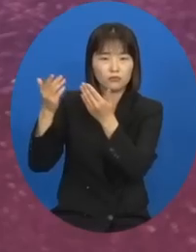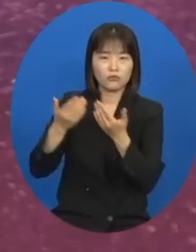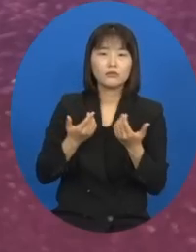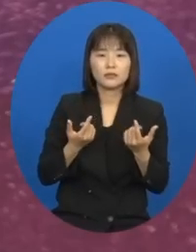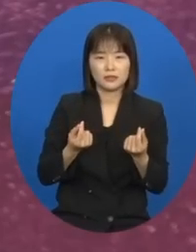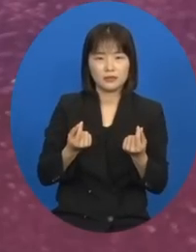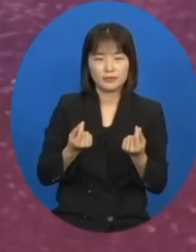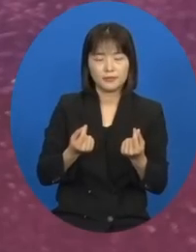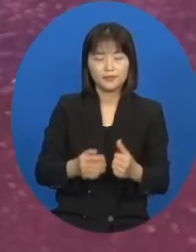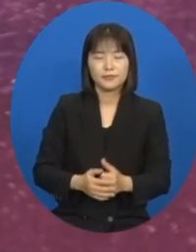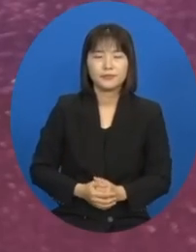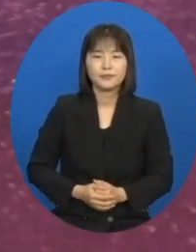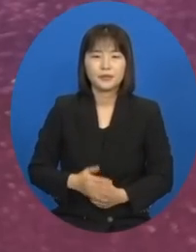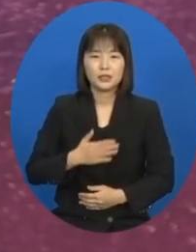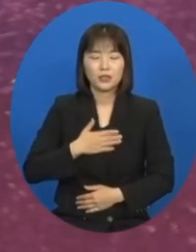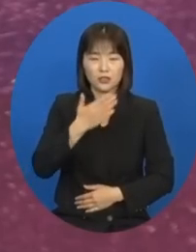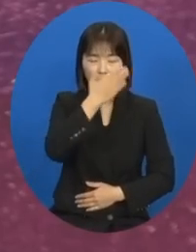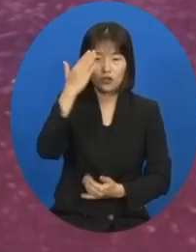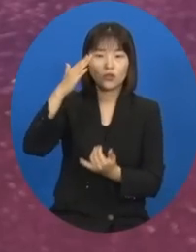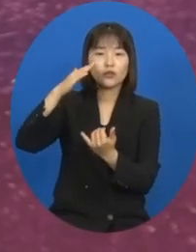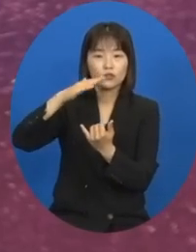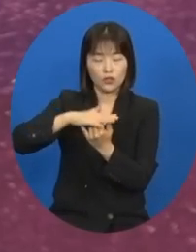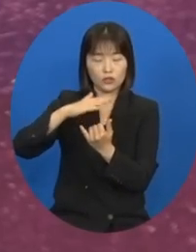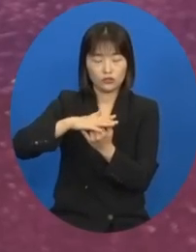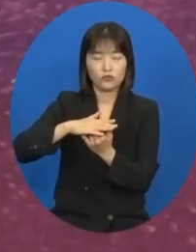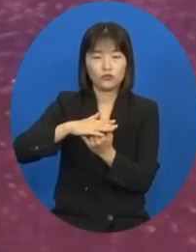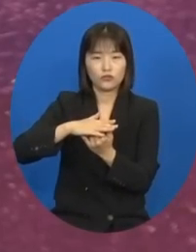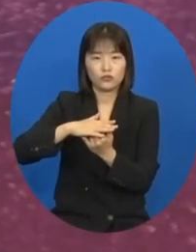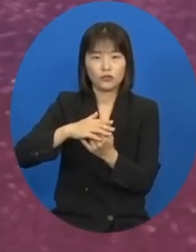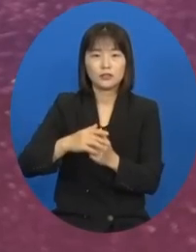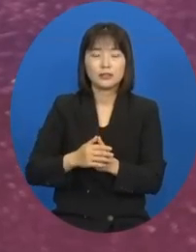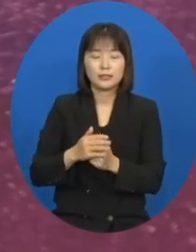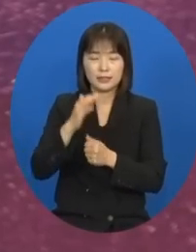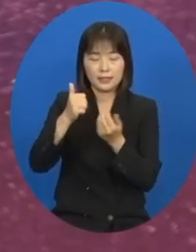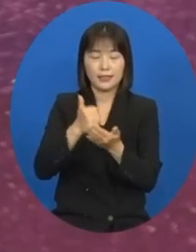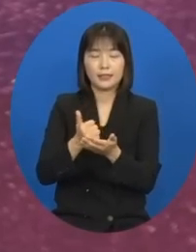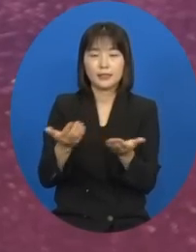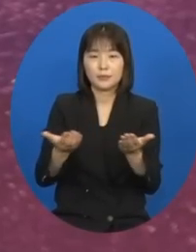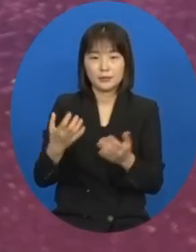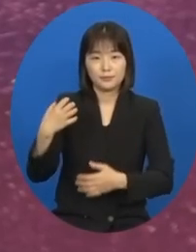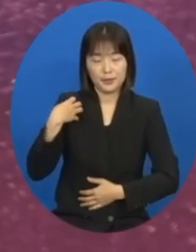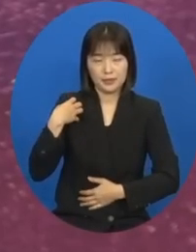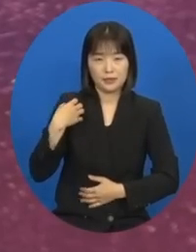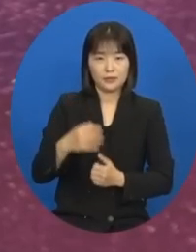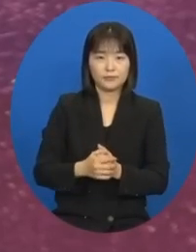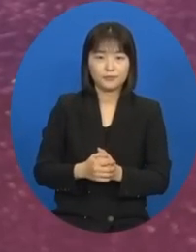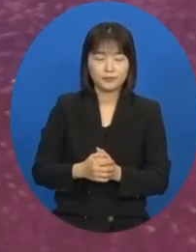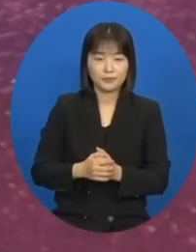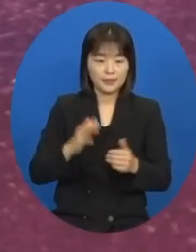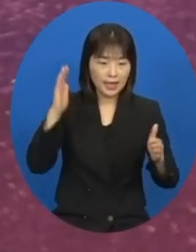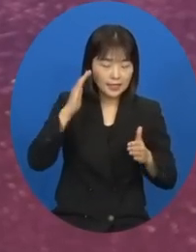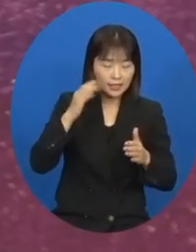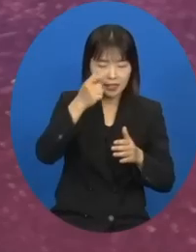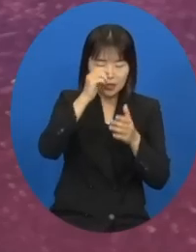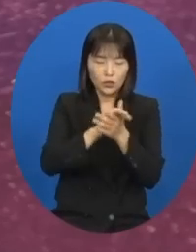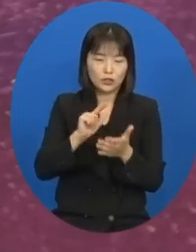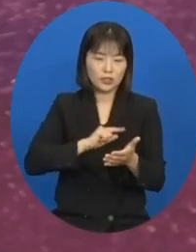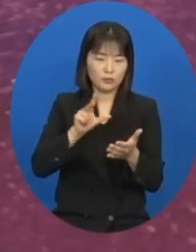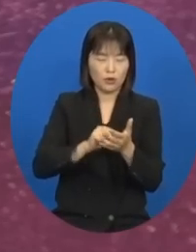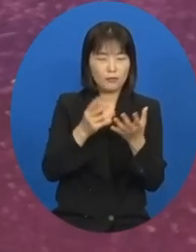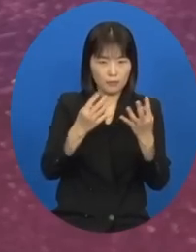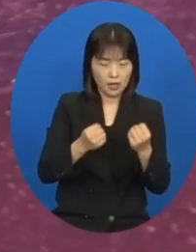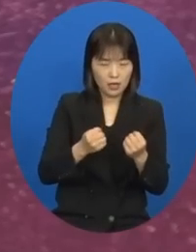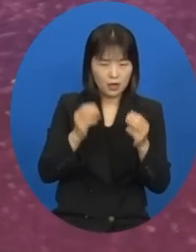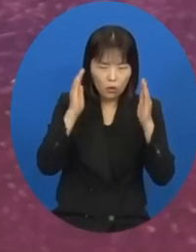저는 청소년 국에서 사역하고 있습니다 청소년 아이들이 기도 제목이 많은데 공부에 대한